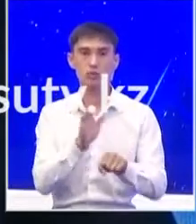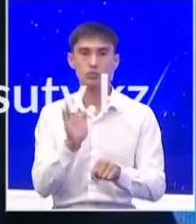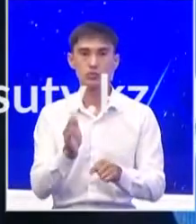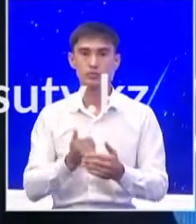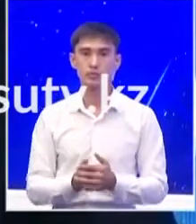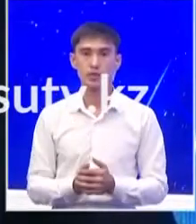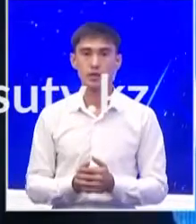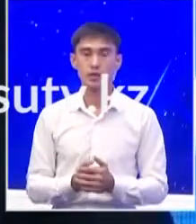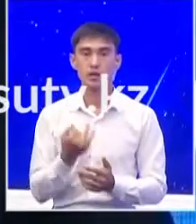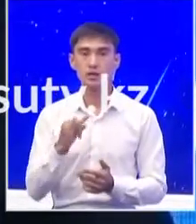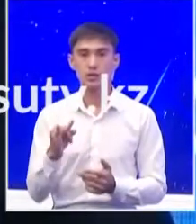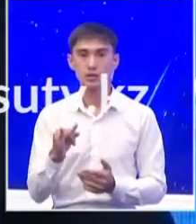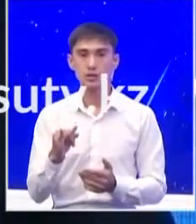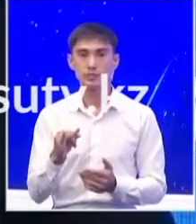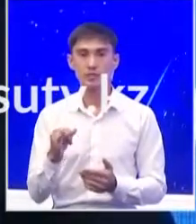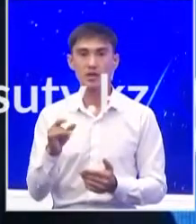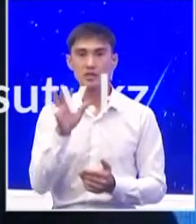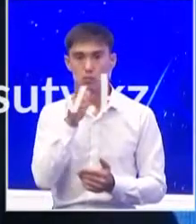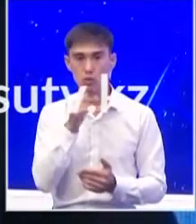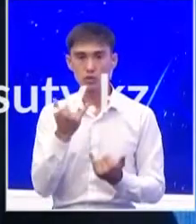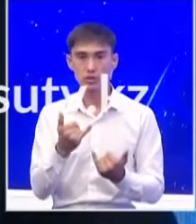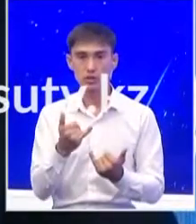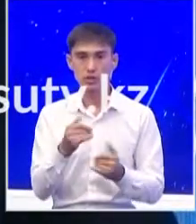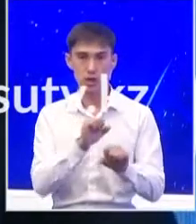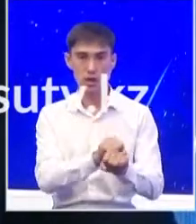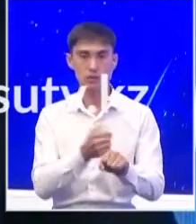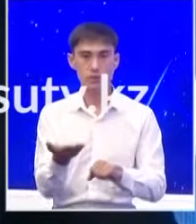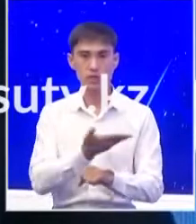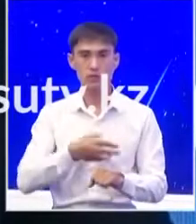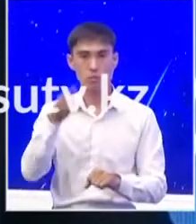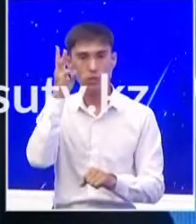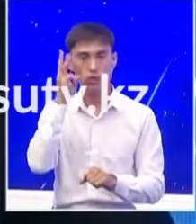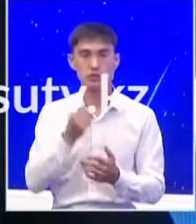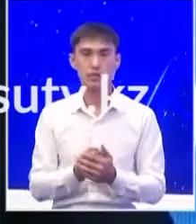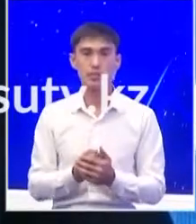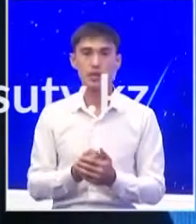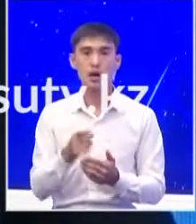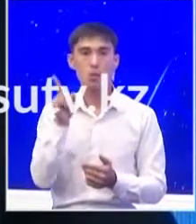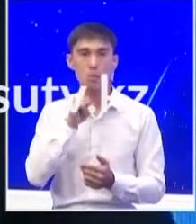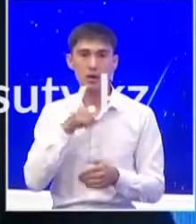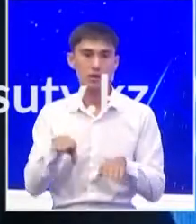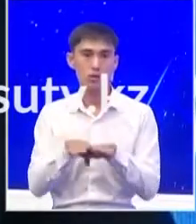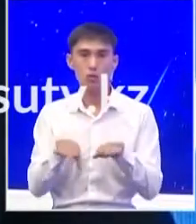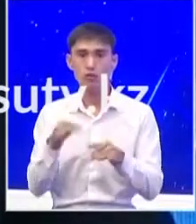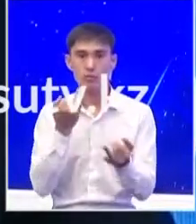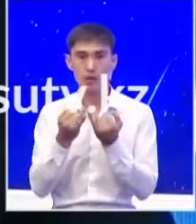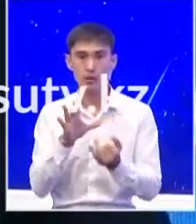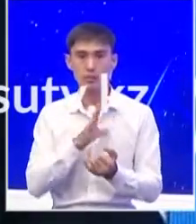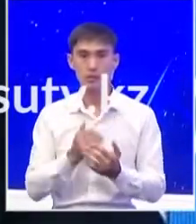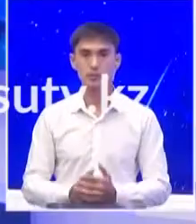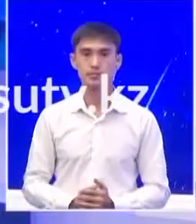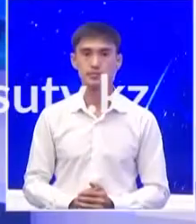охраной. И с тех пор они сейчас осуществляют охрану нашего посольства. То есть пока только на таком уровне были контакты.